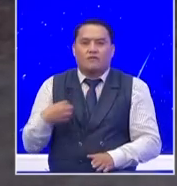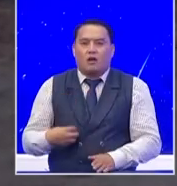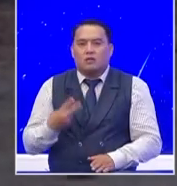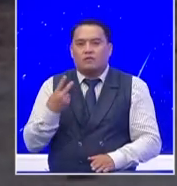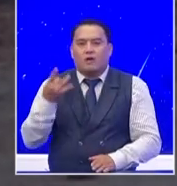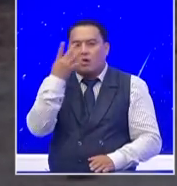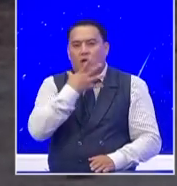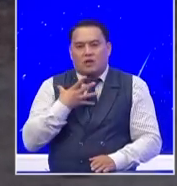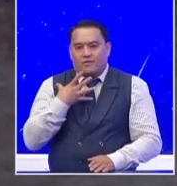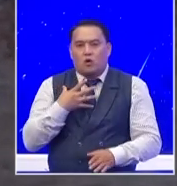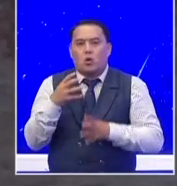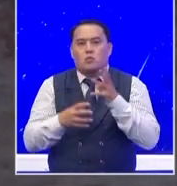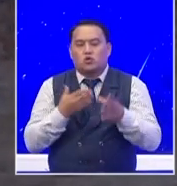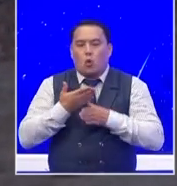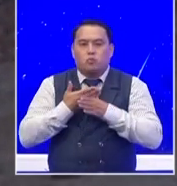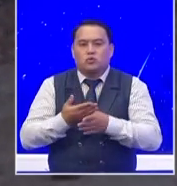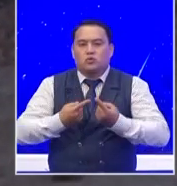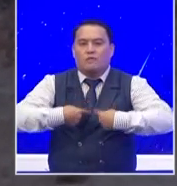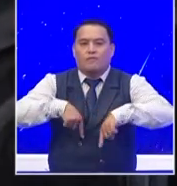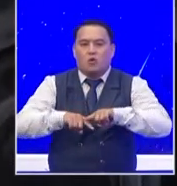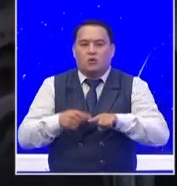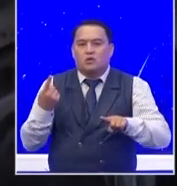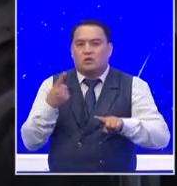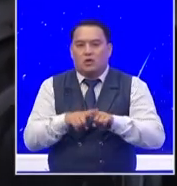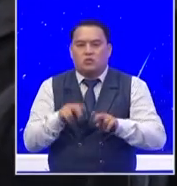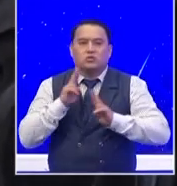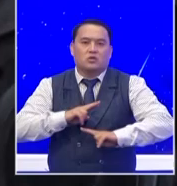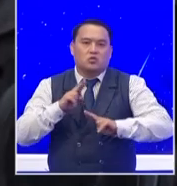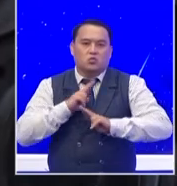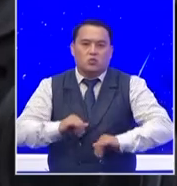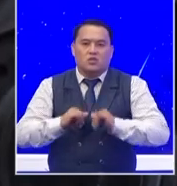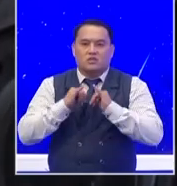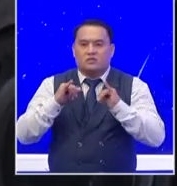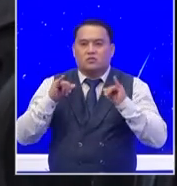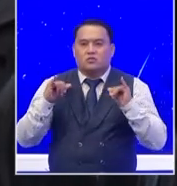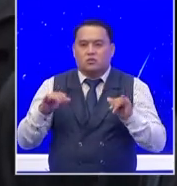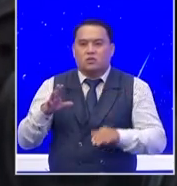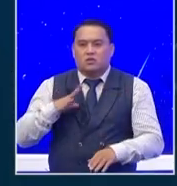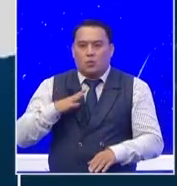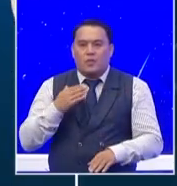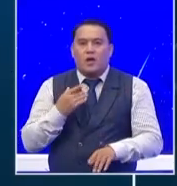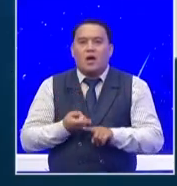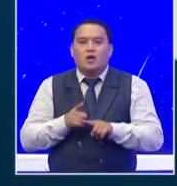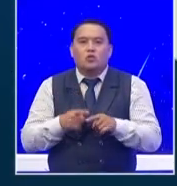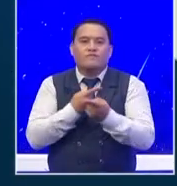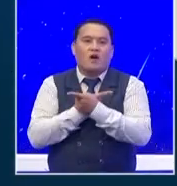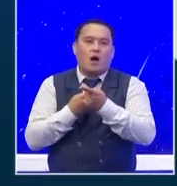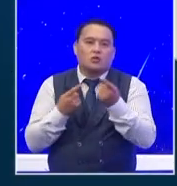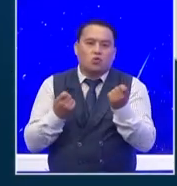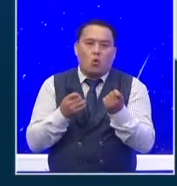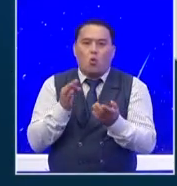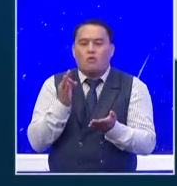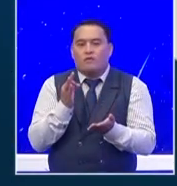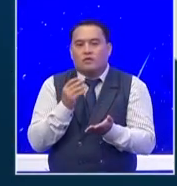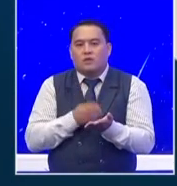были сотрудники международной гуманитарной организации «АСТЭТ», агентства по техническому сотрудничеству и развитию. Эту информацию